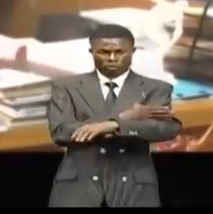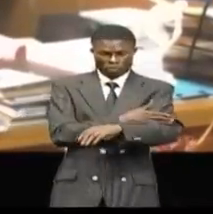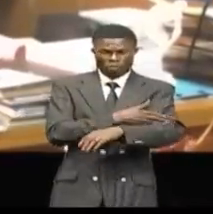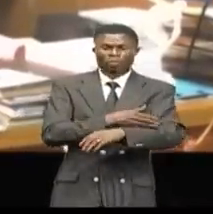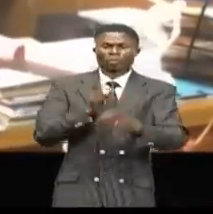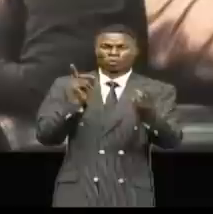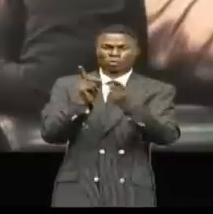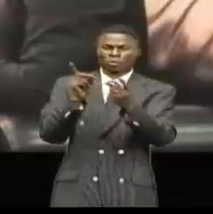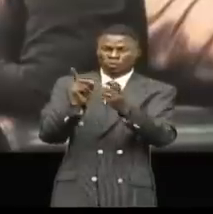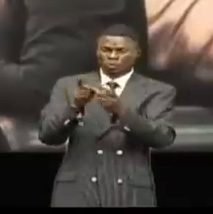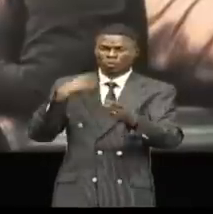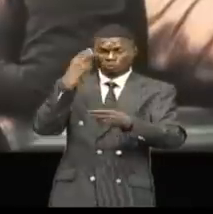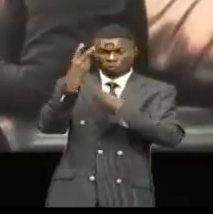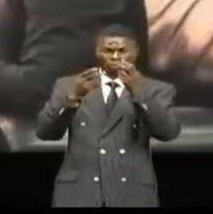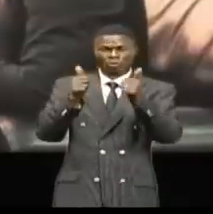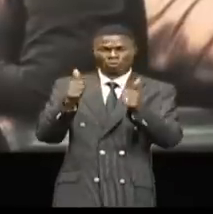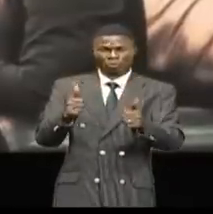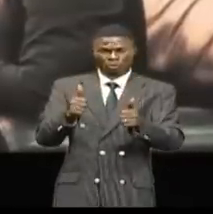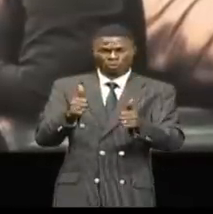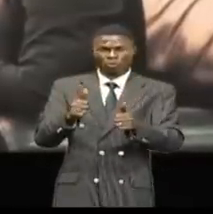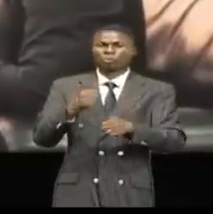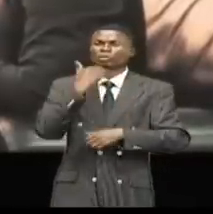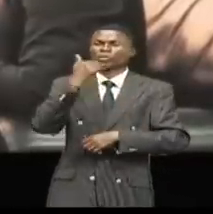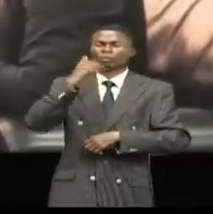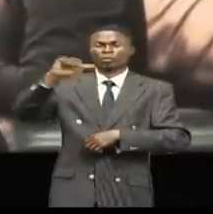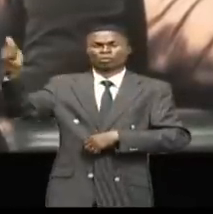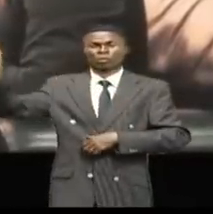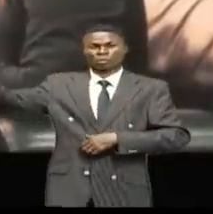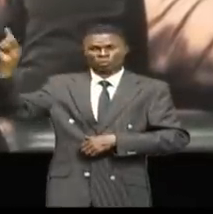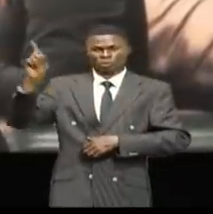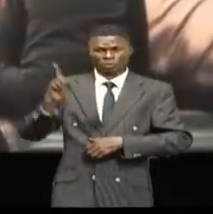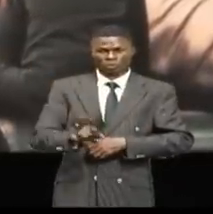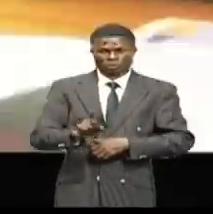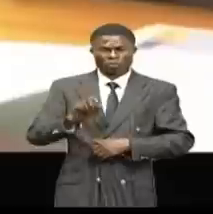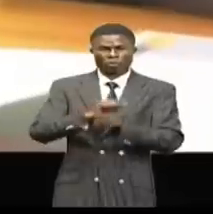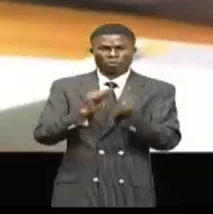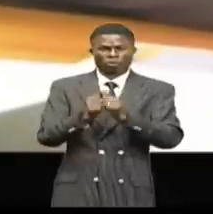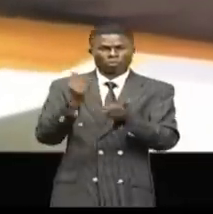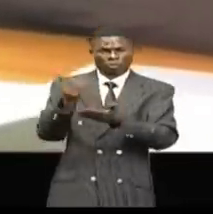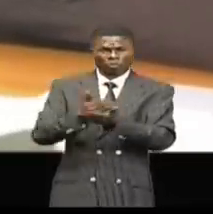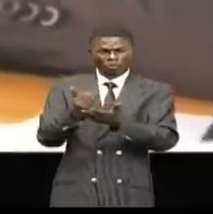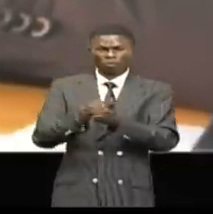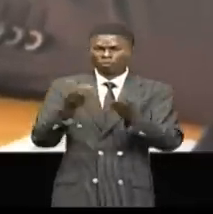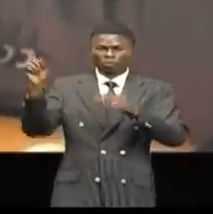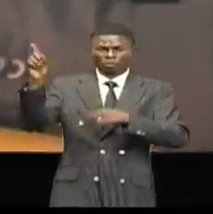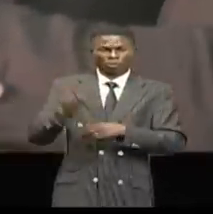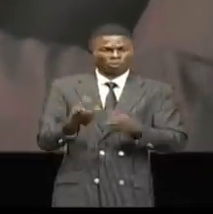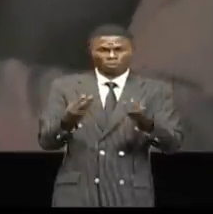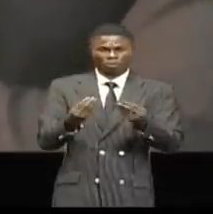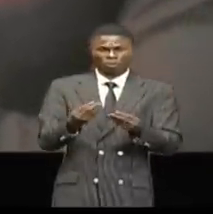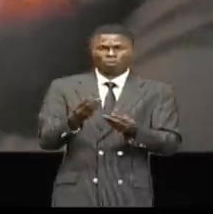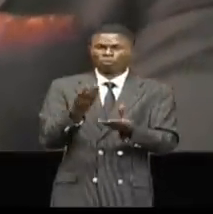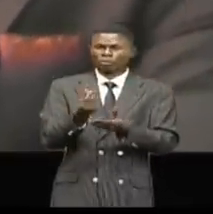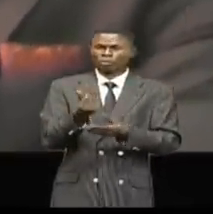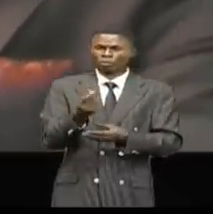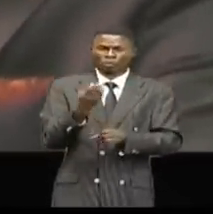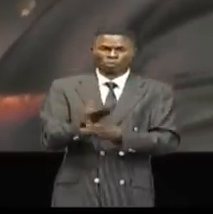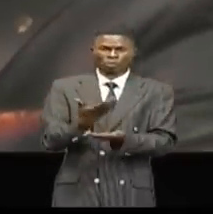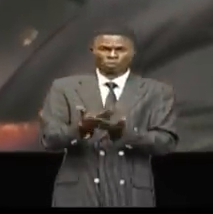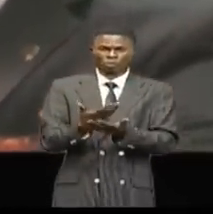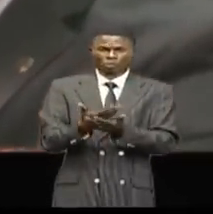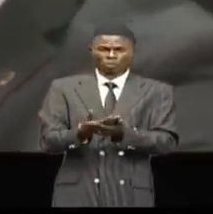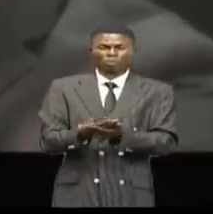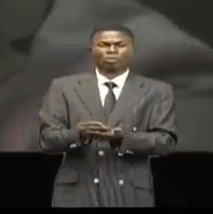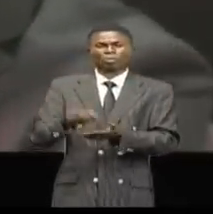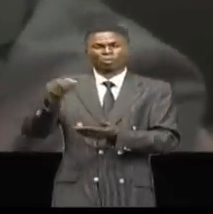fréquentable. Par conséquent, les investisseurs dans les secteurs extractifs peuvent facilement obtenir des financements dans les milieux